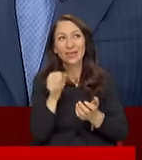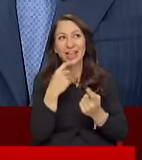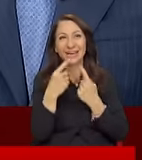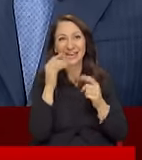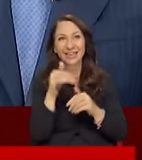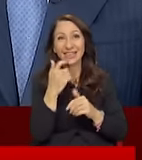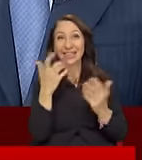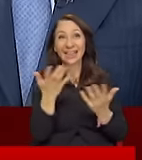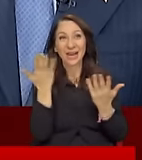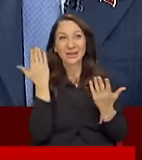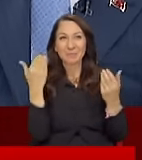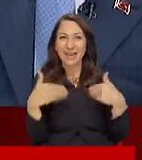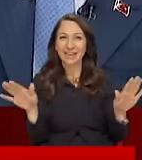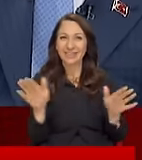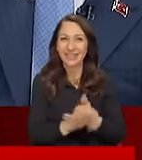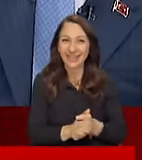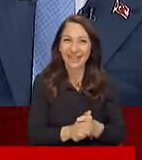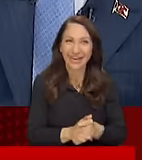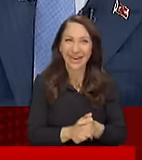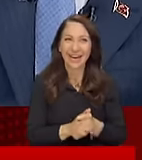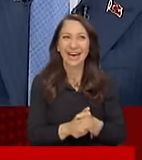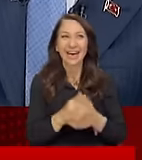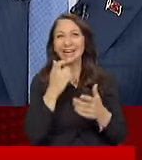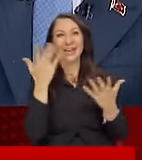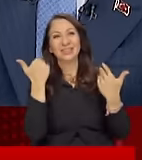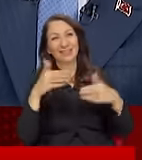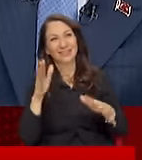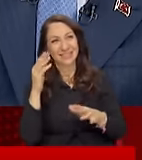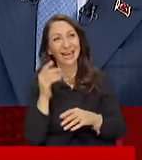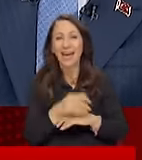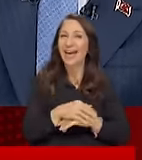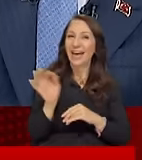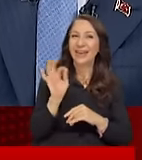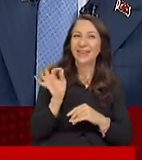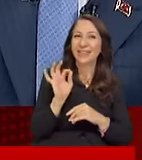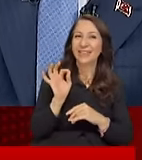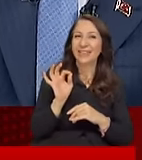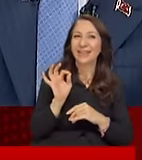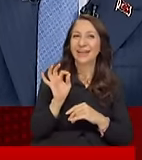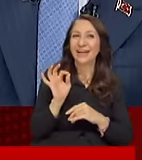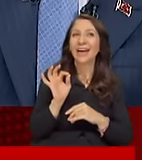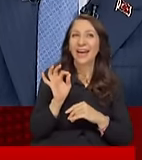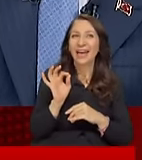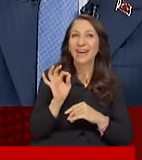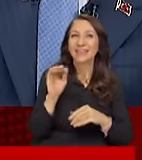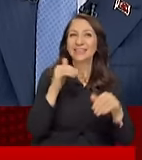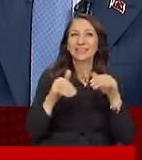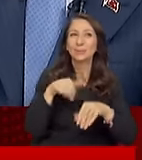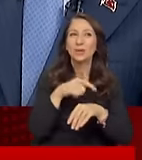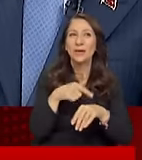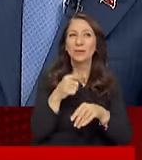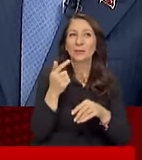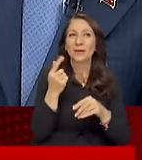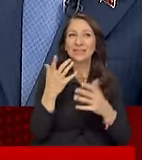ama. Yıllar oldu bıraktım. Bıraktınız mı yapmayı, köfte yapmayı? Evet, Ekrem evet seçim dönemlerinde